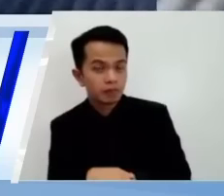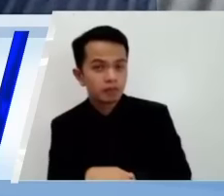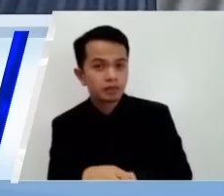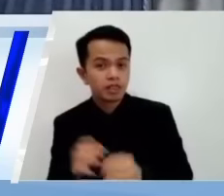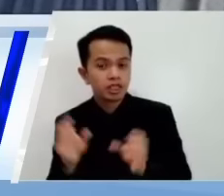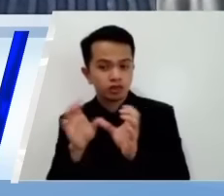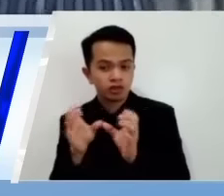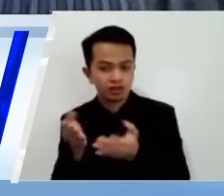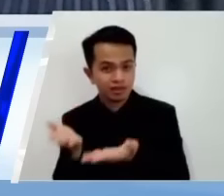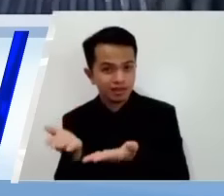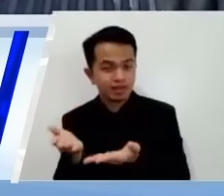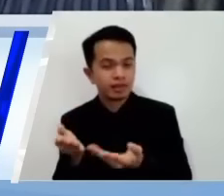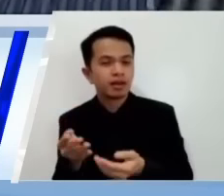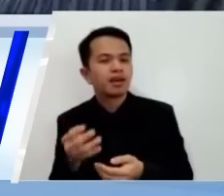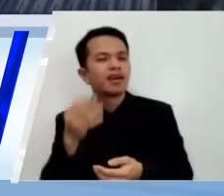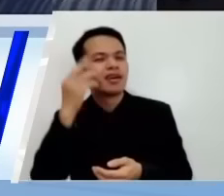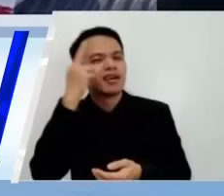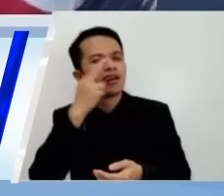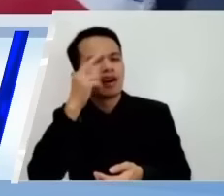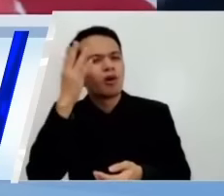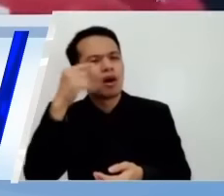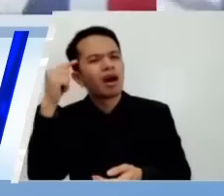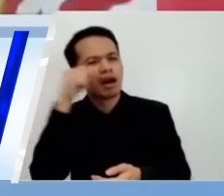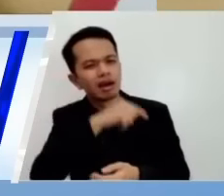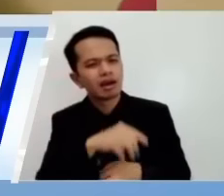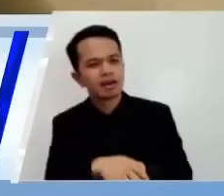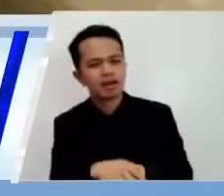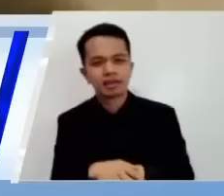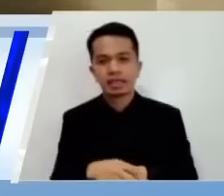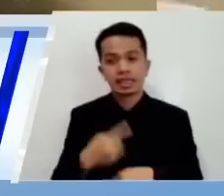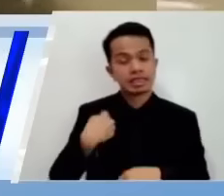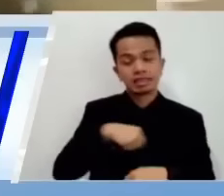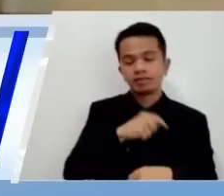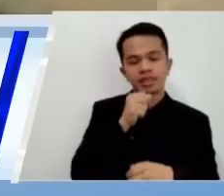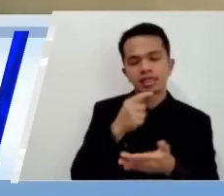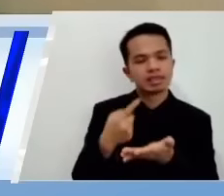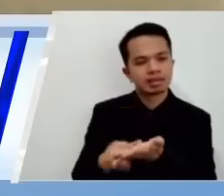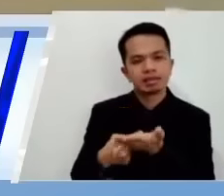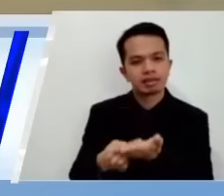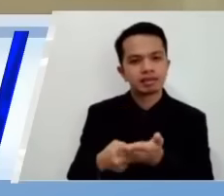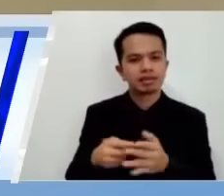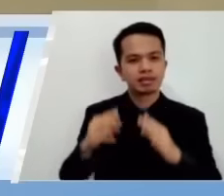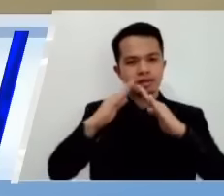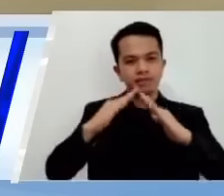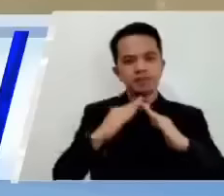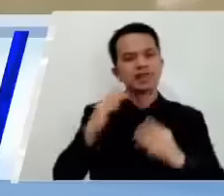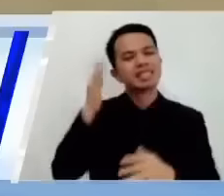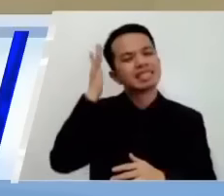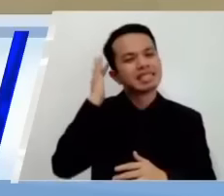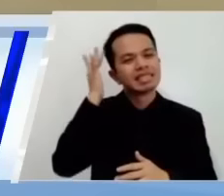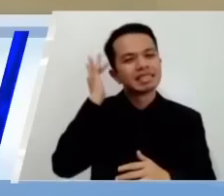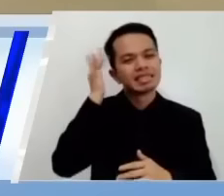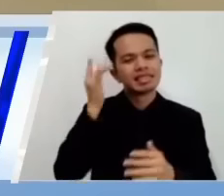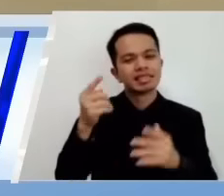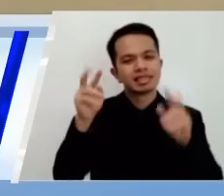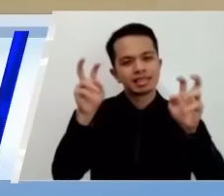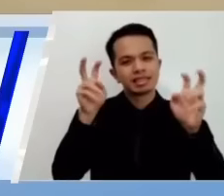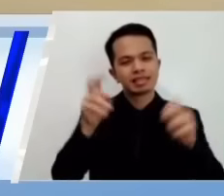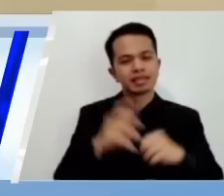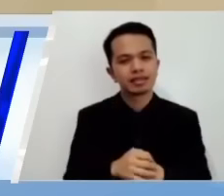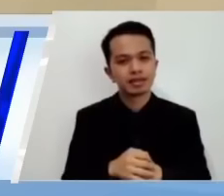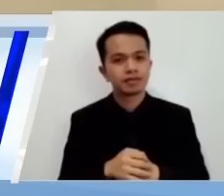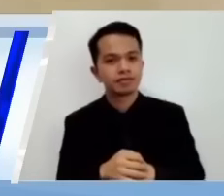is the reason why would he lie? Hindi po namin pinag-uusapan po sa bahay. Medyo sensitive po yung topic po. Wala pong record ng